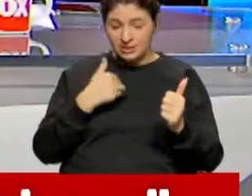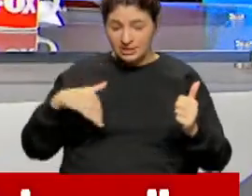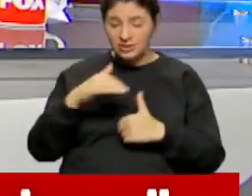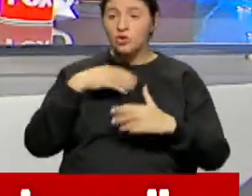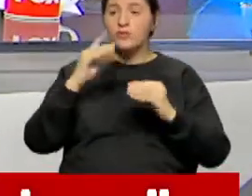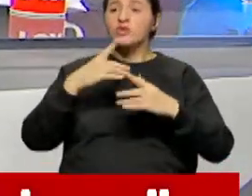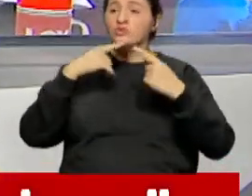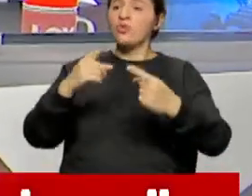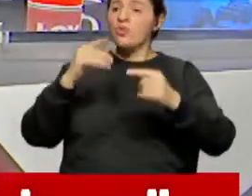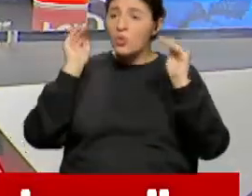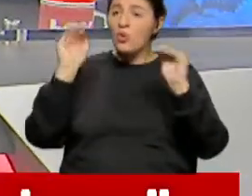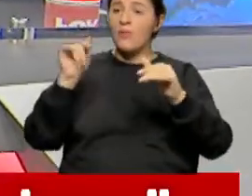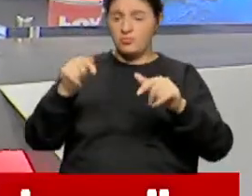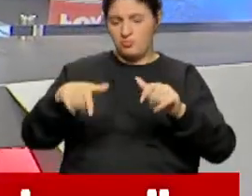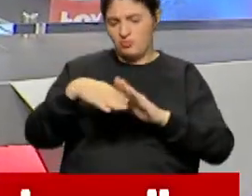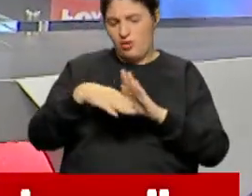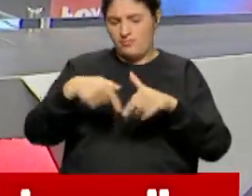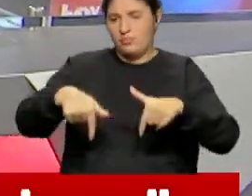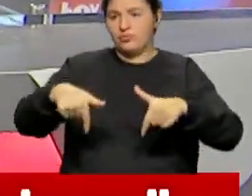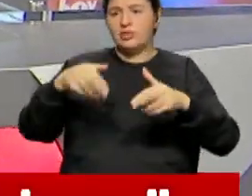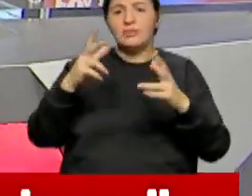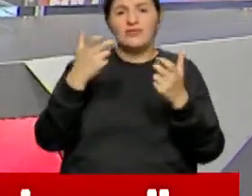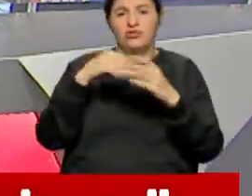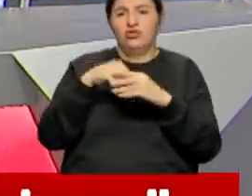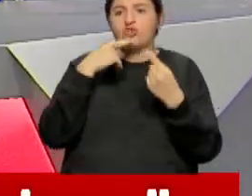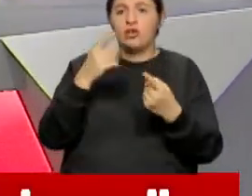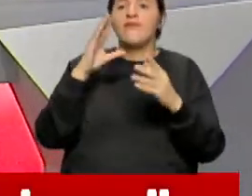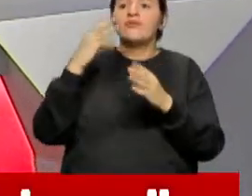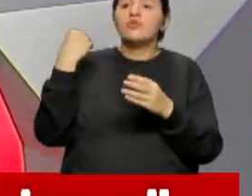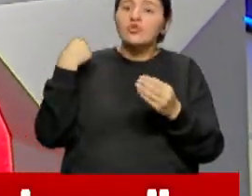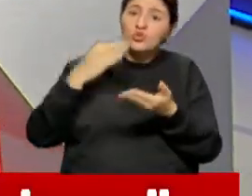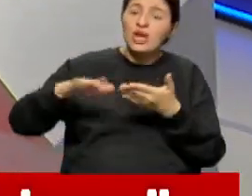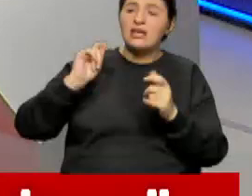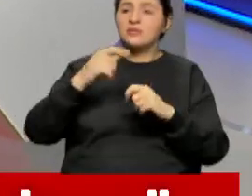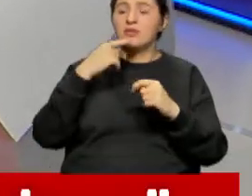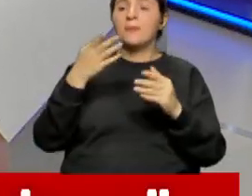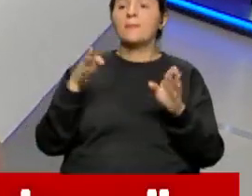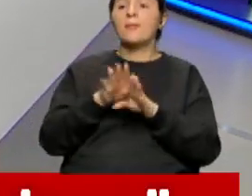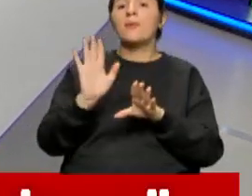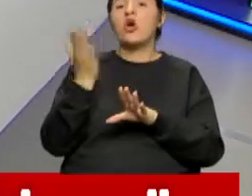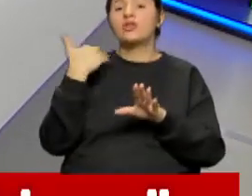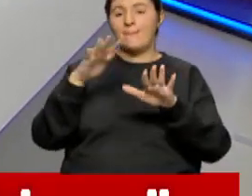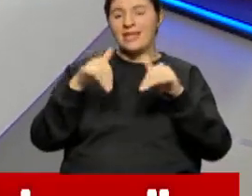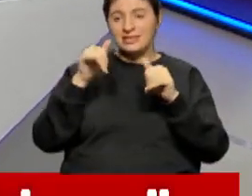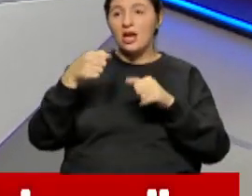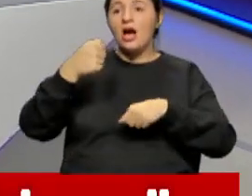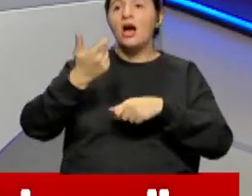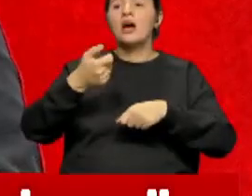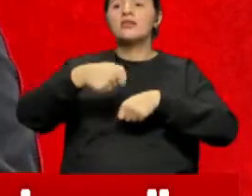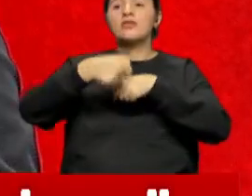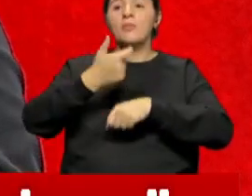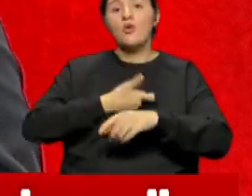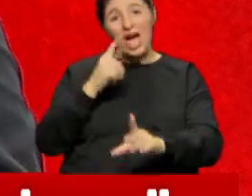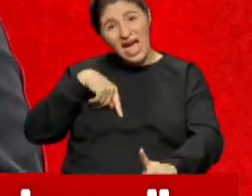çok kez söyledik Hatta bu programlarda da söyledik vergi dilimi güncellensin en son meclis kapanmadan önce çıkan torba yasaya